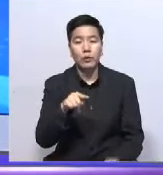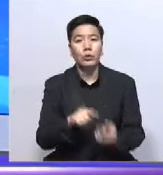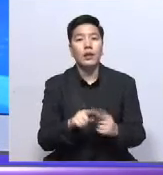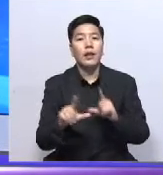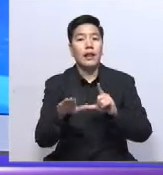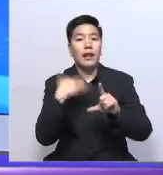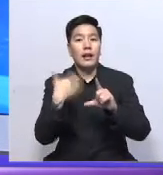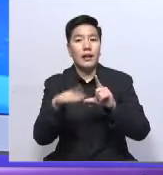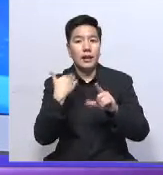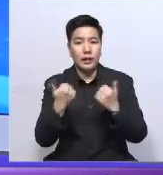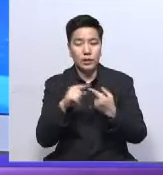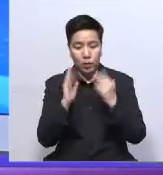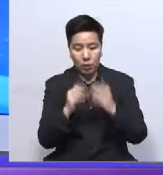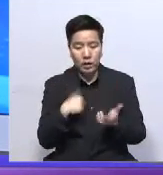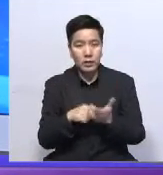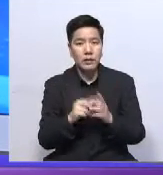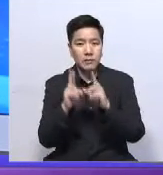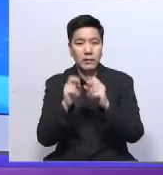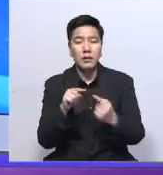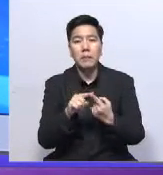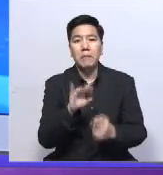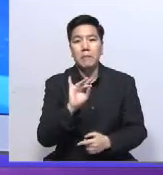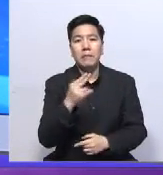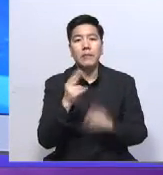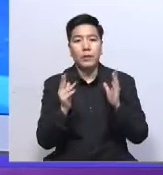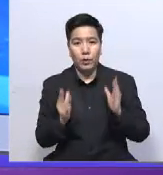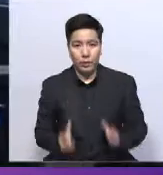าสุดค่ะมียอดรวมเกือบ 80,000 คนแล้วค่ะ